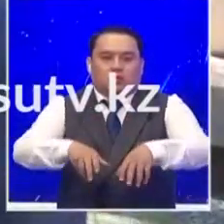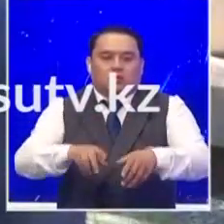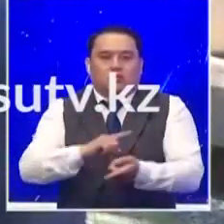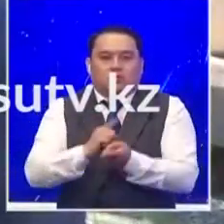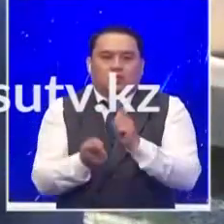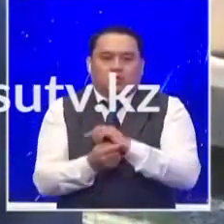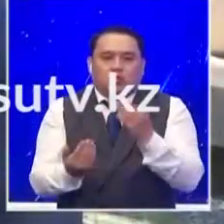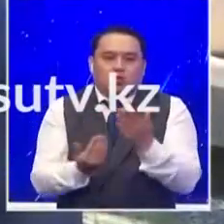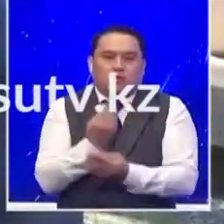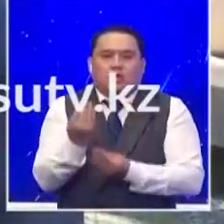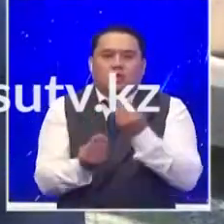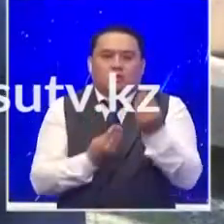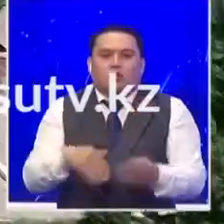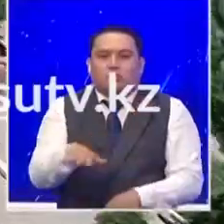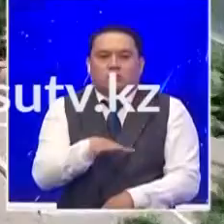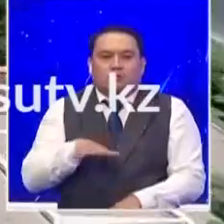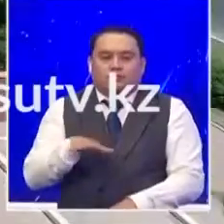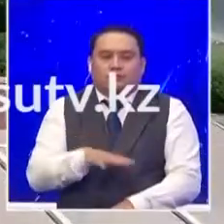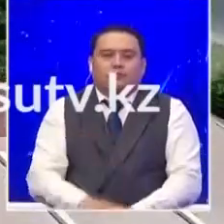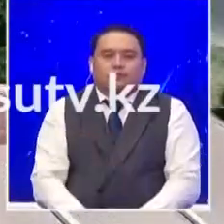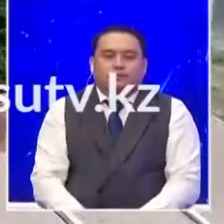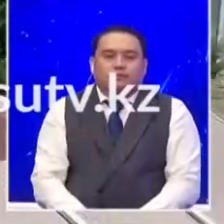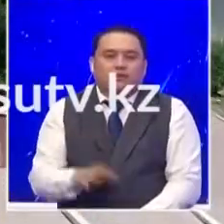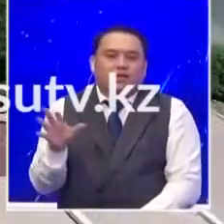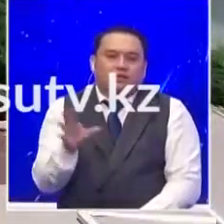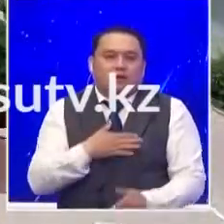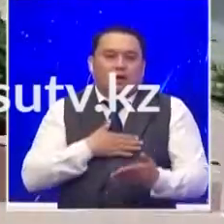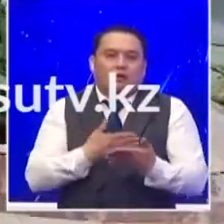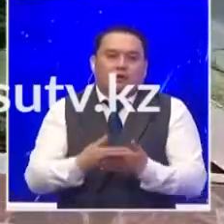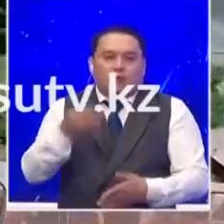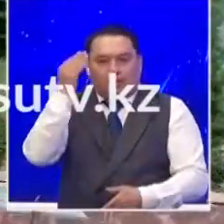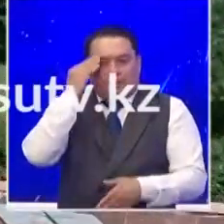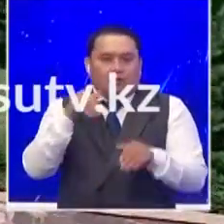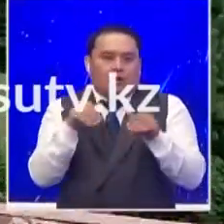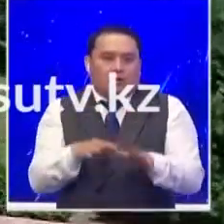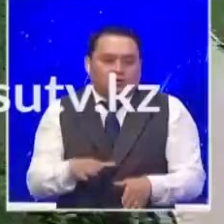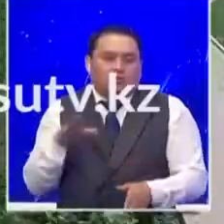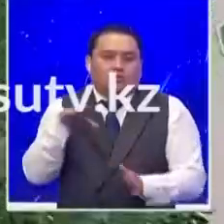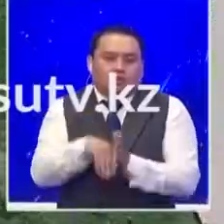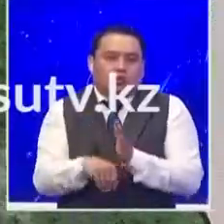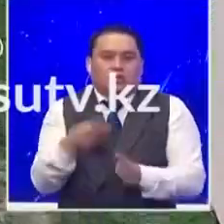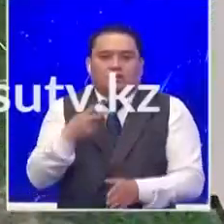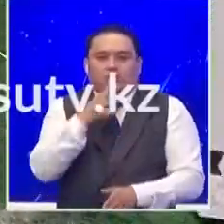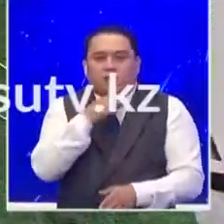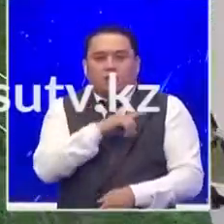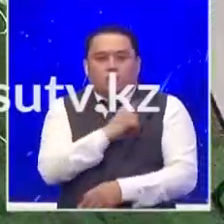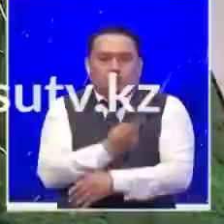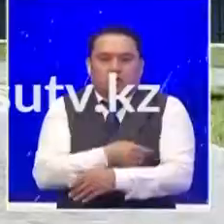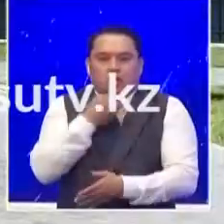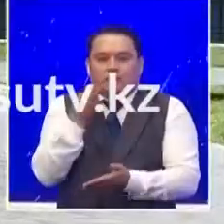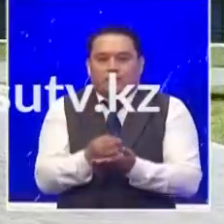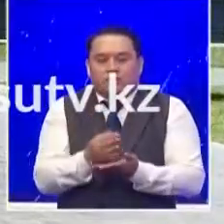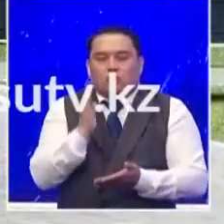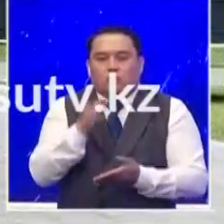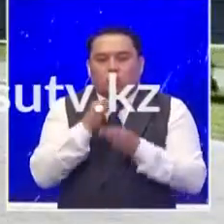тротуары, будут новые детские игровые площадки. Без исключения все принимаемые меры и решения, прилагаемые за 20 лет усилия, ответственный